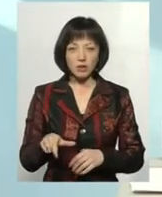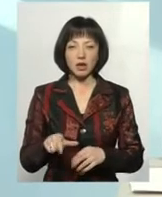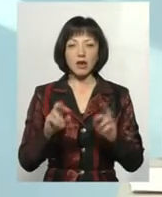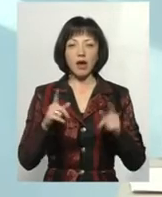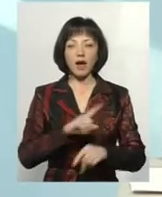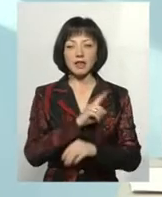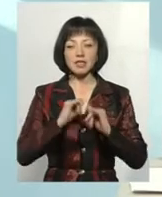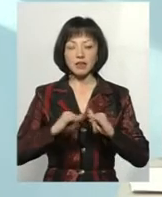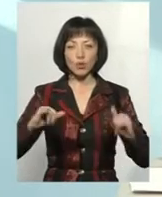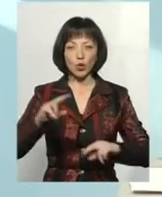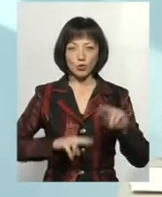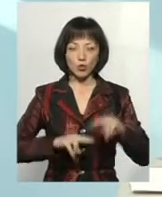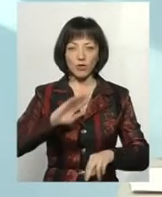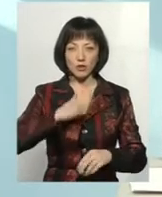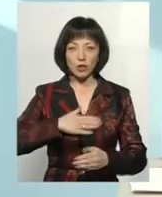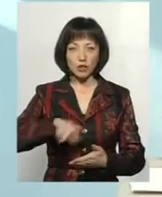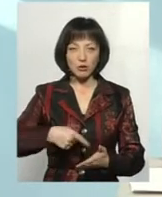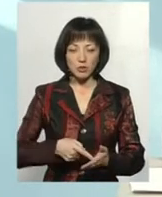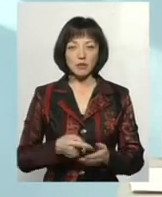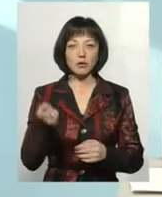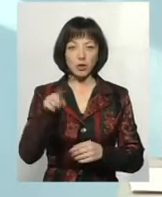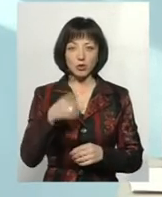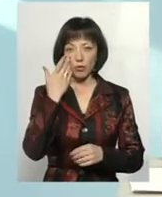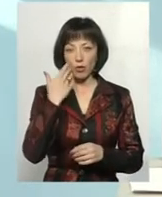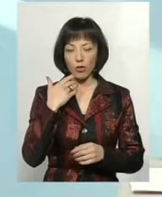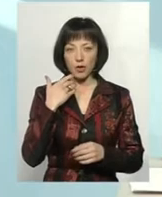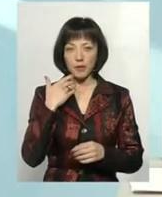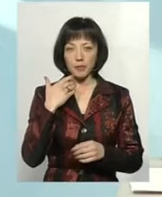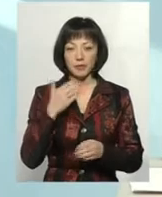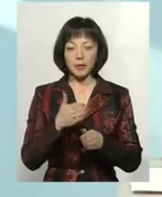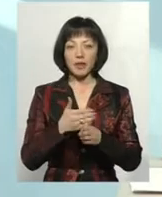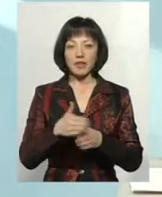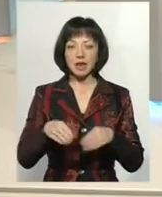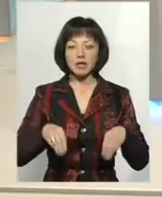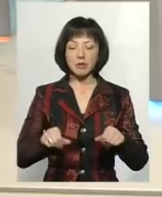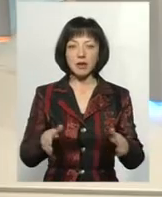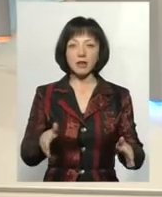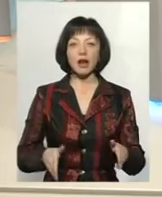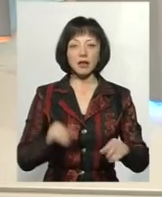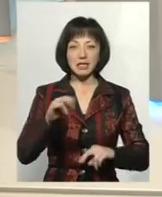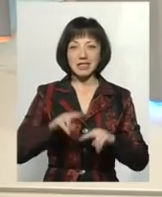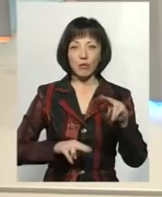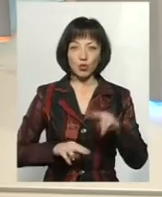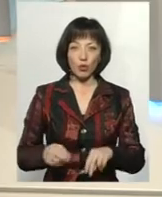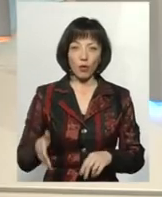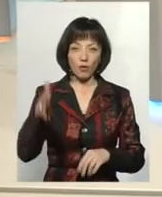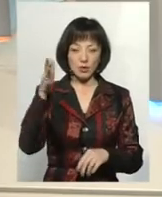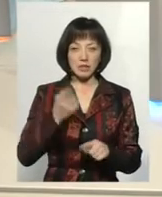інтенсивно розбудовується місто. І при цьому, коли виділяється земельна ділянка і забудовується ця земельна